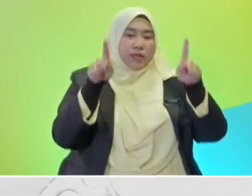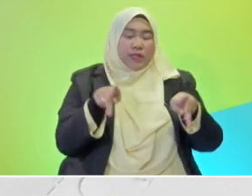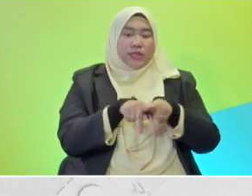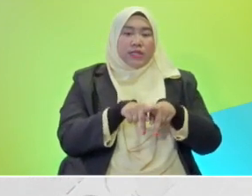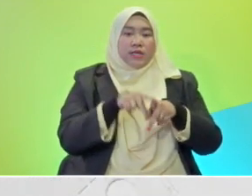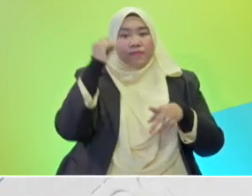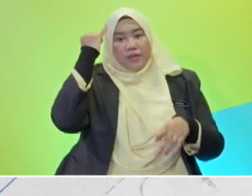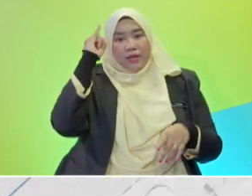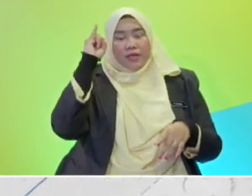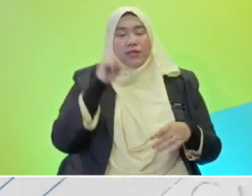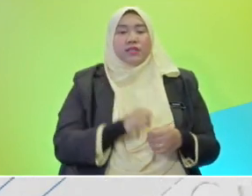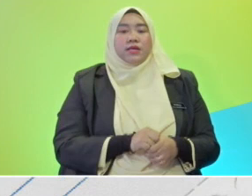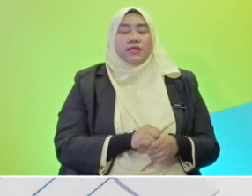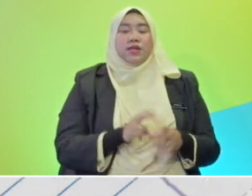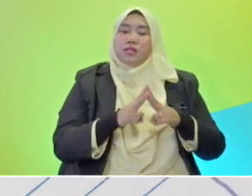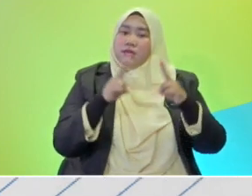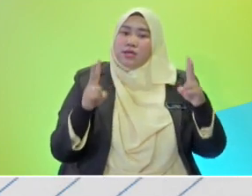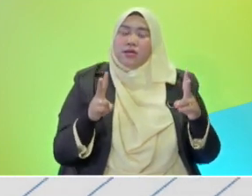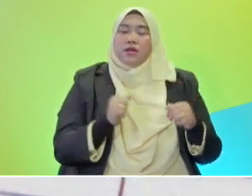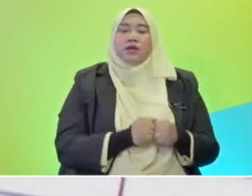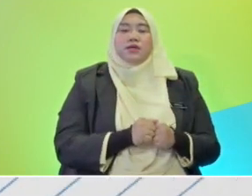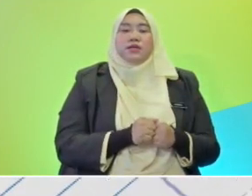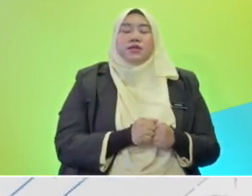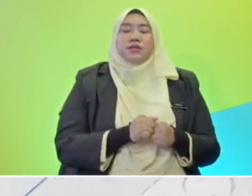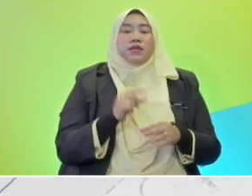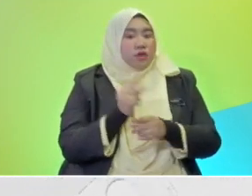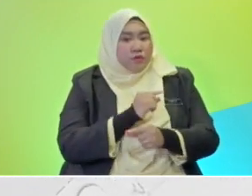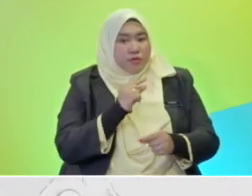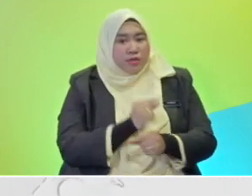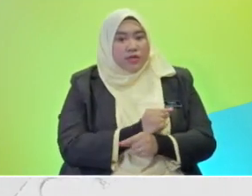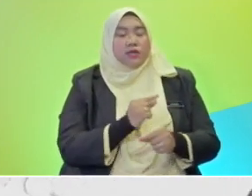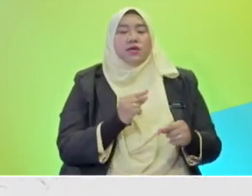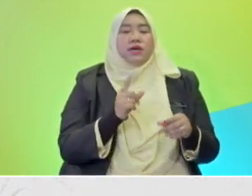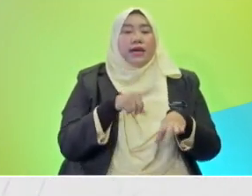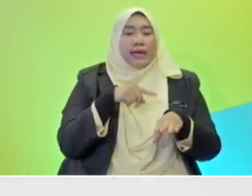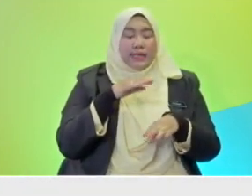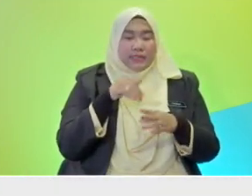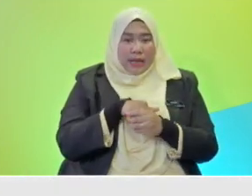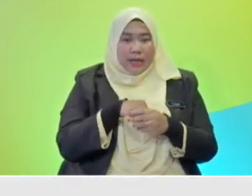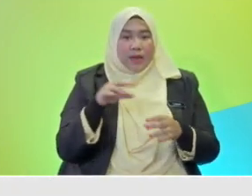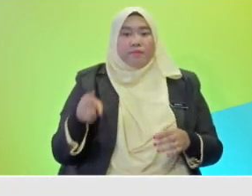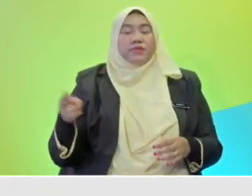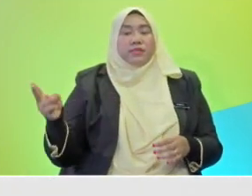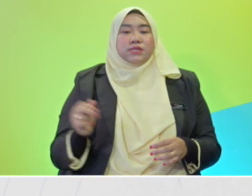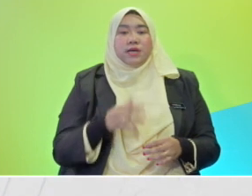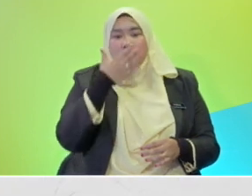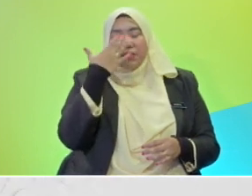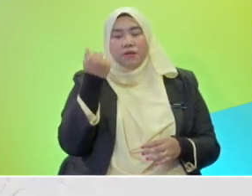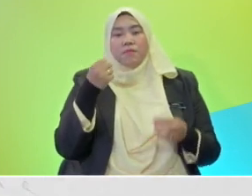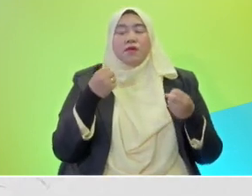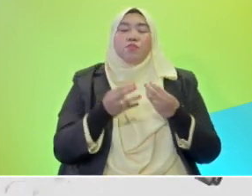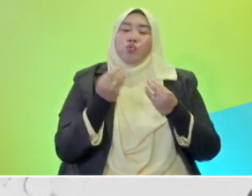sebenarnya sangat sinonim dengan PDP sejarah sebabnya untuk mengingat fakta dengan lebih mudah makin